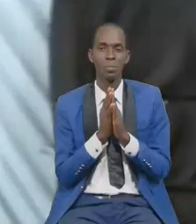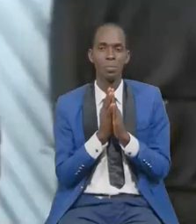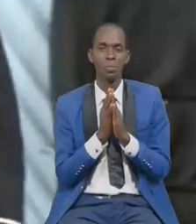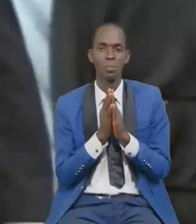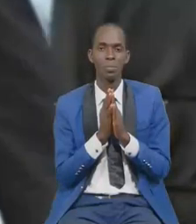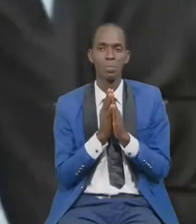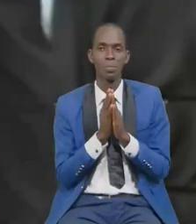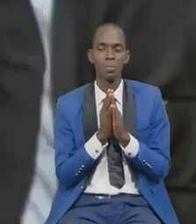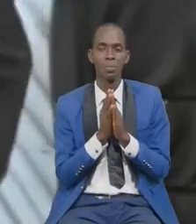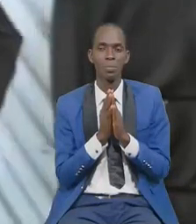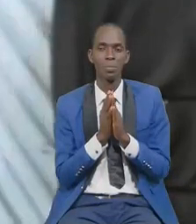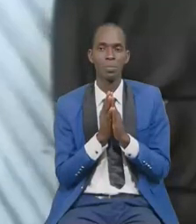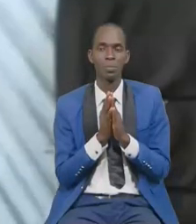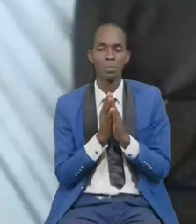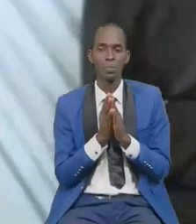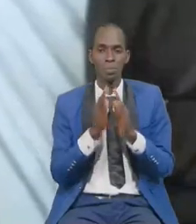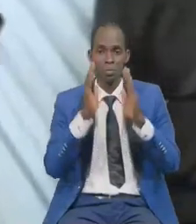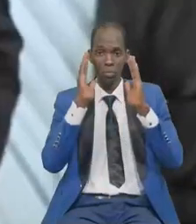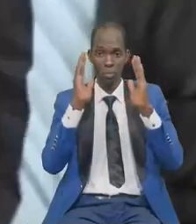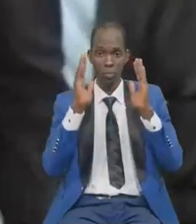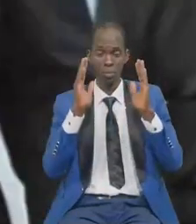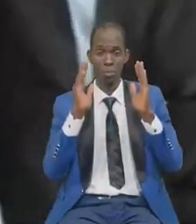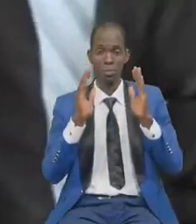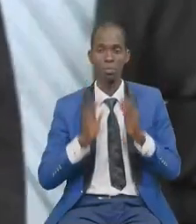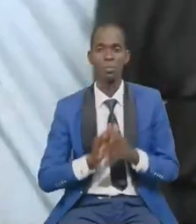Ouvre tes yeux et regarde ici, s'il te plaît.